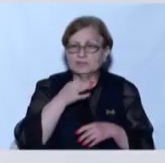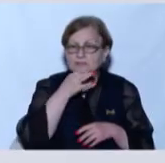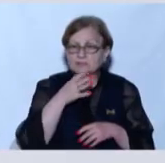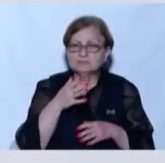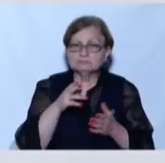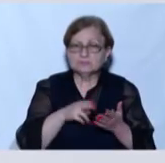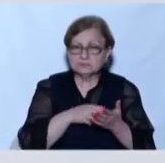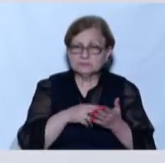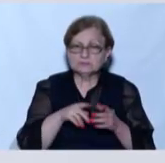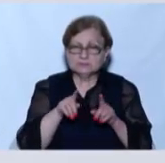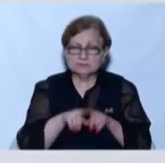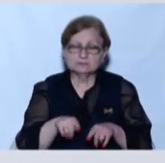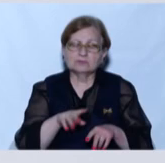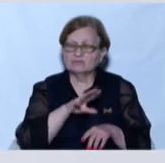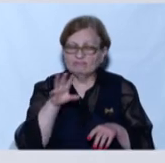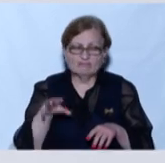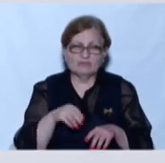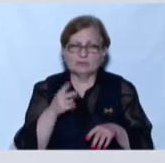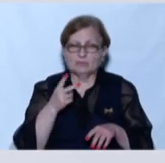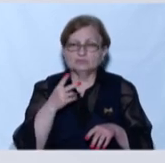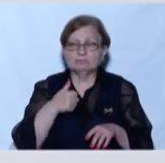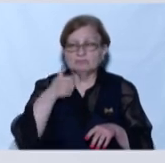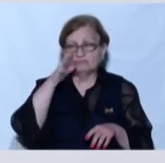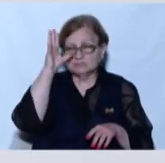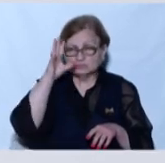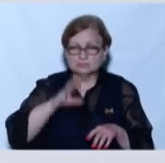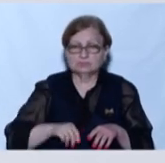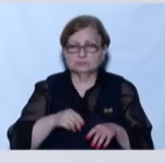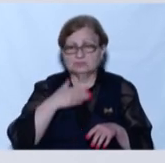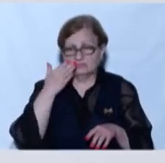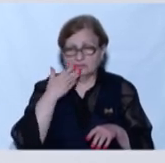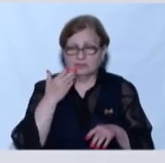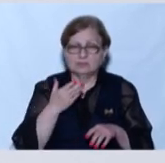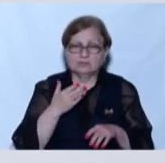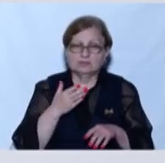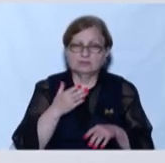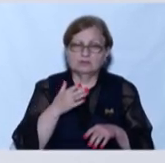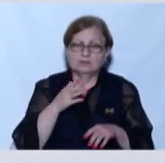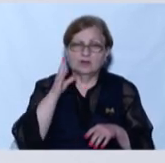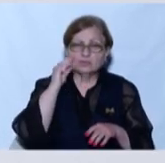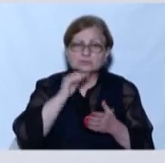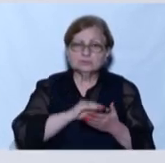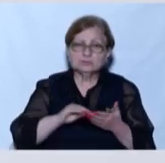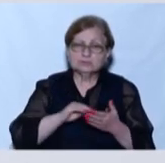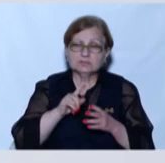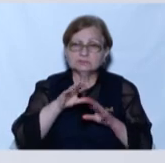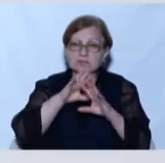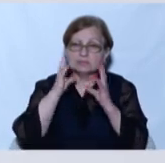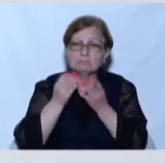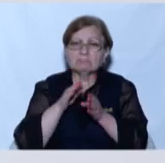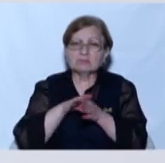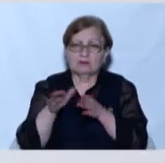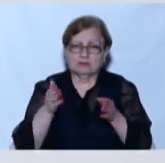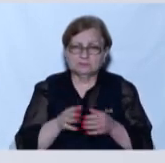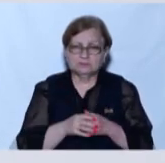უნდა წავიკითხოთ, ეს იქნება ალუნა კეთელაური, დავითიანი, ვეფხისტყაოსანი თუ რა, იმიტომ რომ ეს არის, როცა ავტორმა შექმნა, ეს არის მთლიანი რა თხზულება.